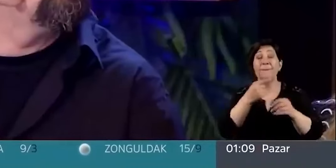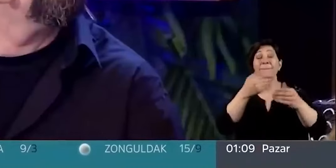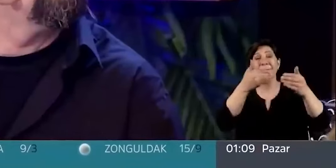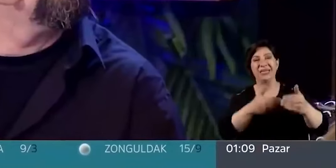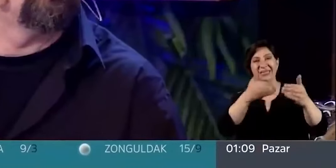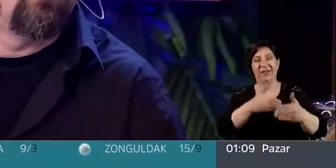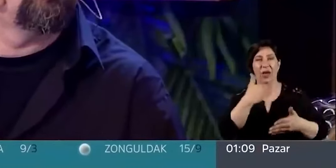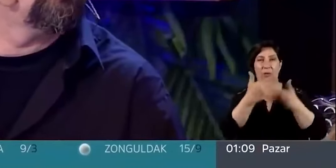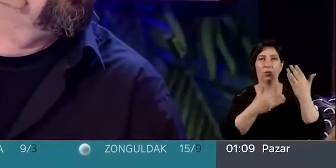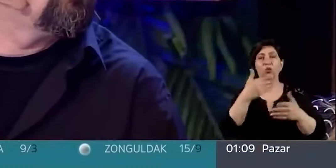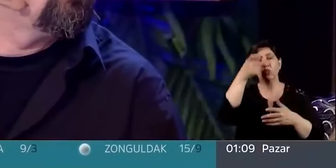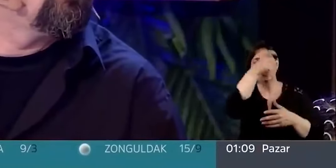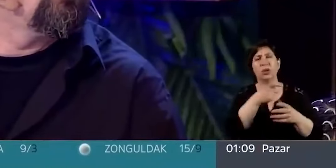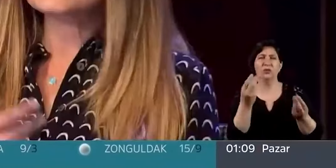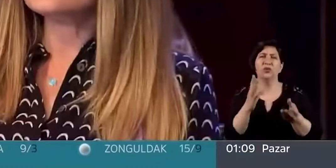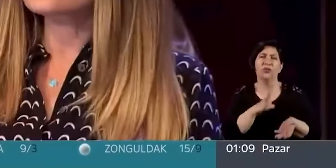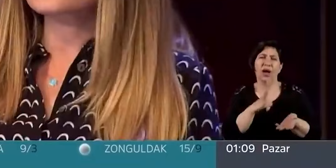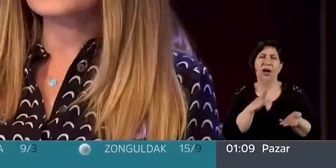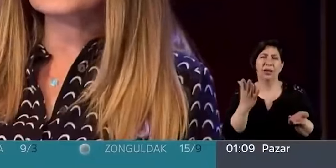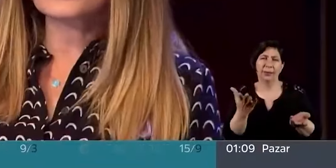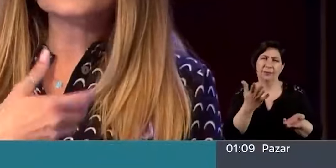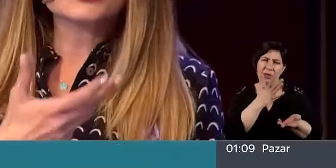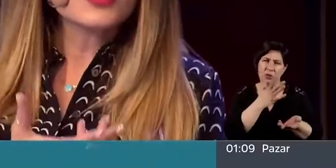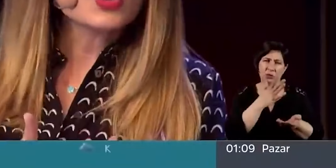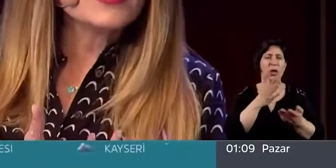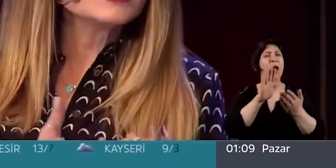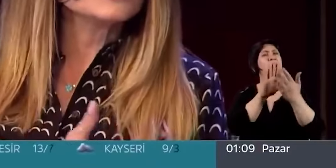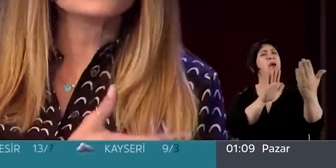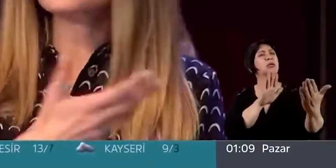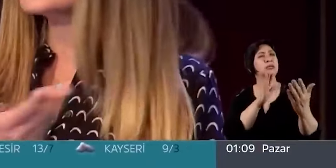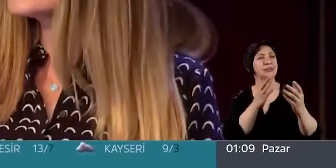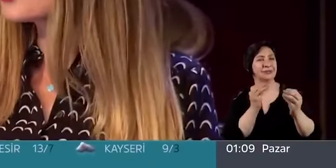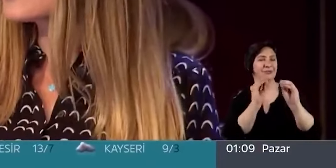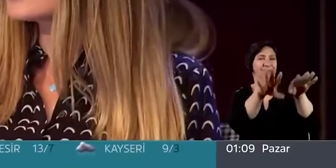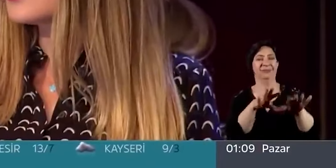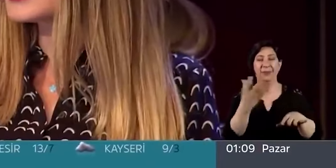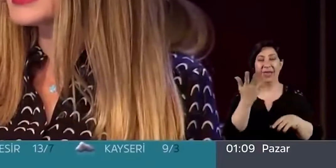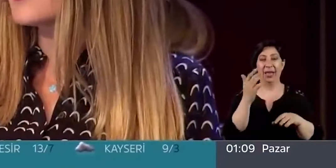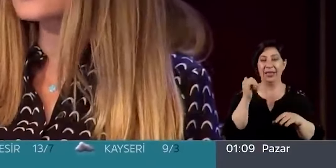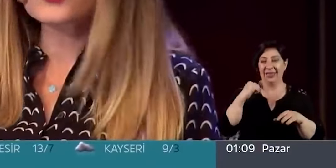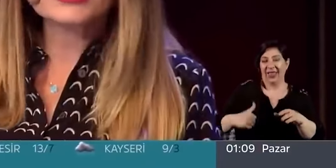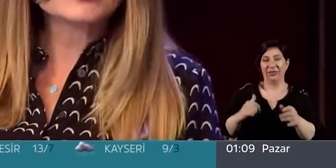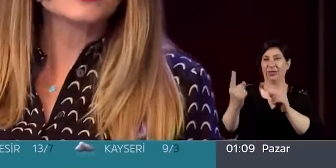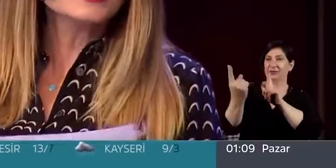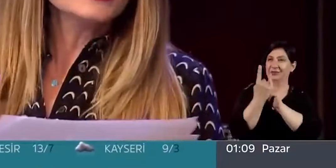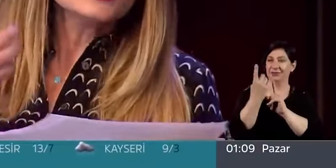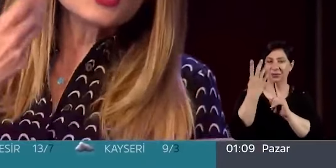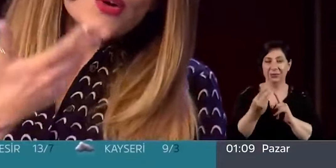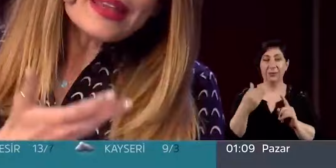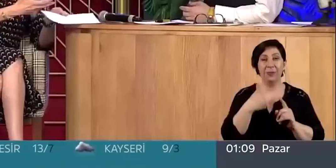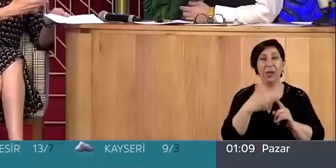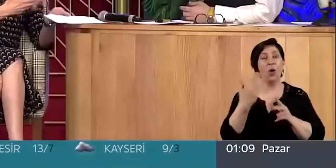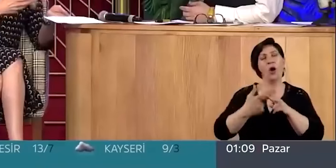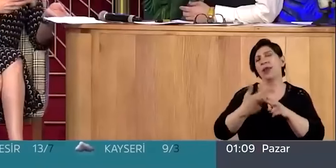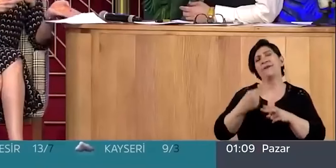anlatıyor. Tabii Türkiye'de var yani şöyle var, seviyoruz biraz, karşı tarafa yüklemeyi seviyoruz. Mesela danışmanlığa bana gelen çoğu insan...